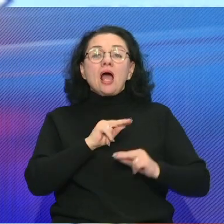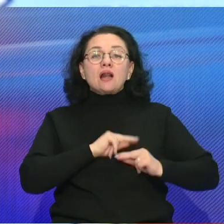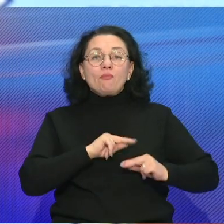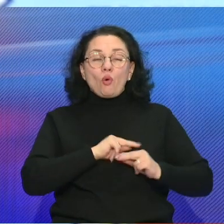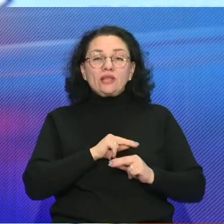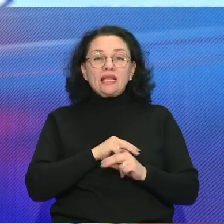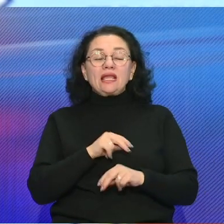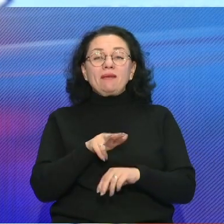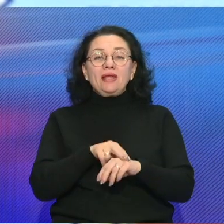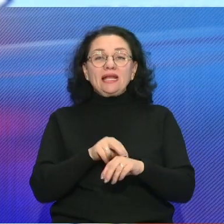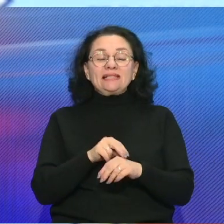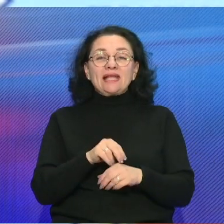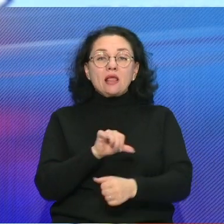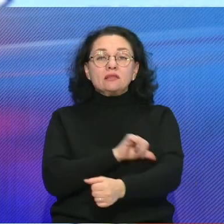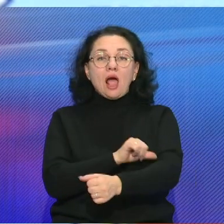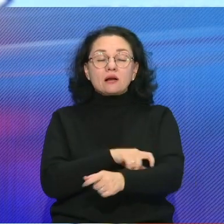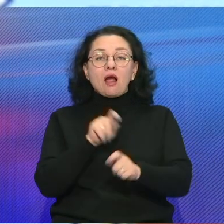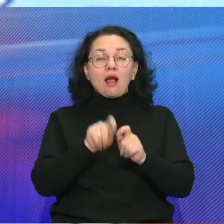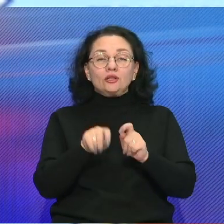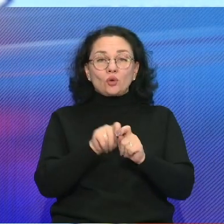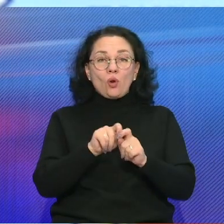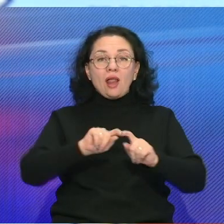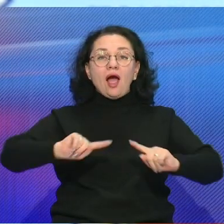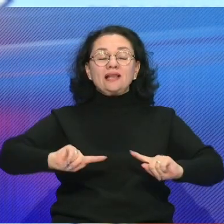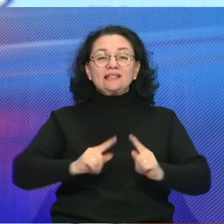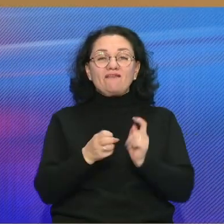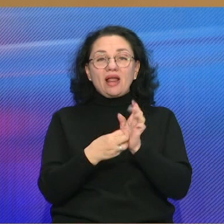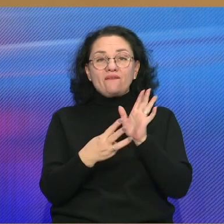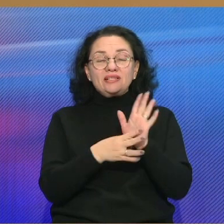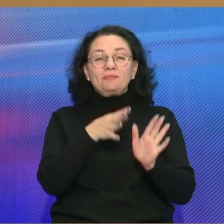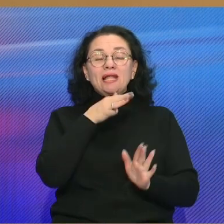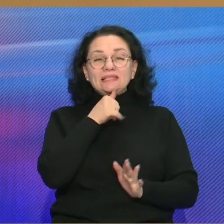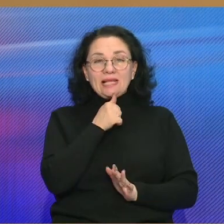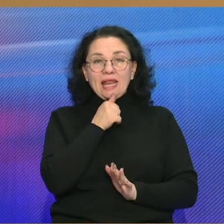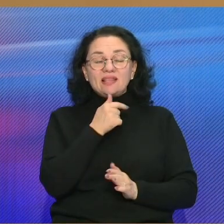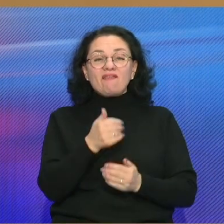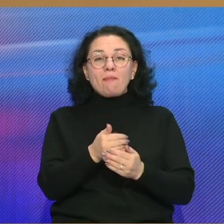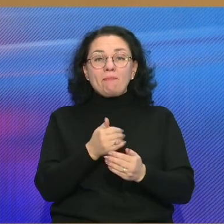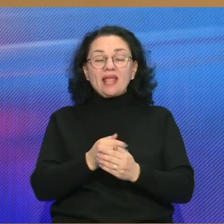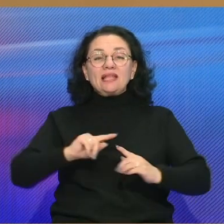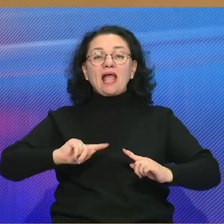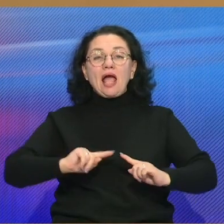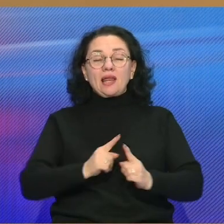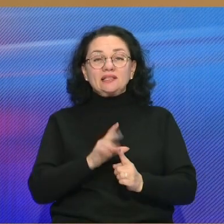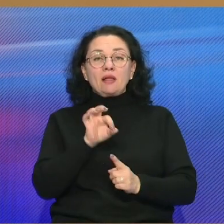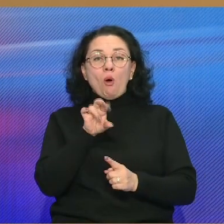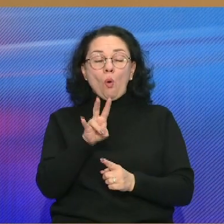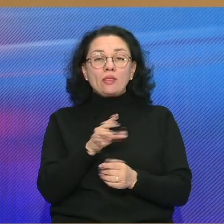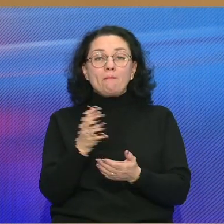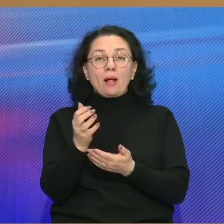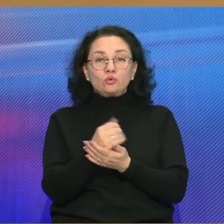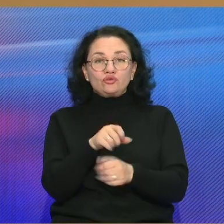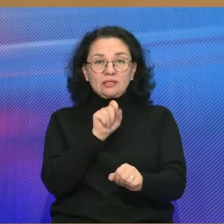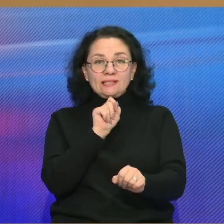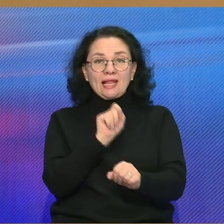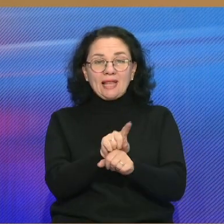Гродзенщини задержали в Витебске 18-летнего жителя Страуца. Перед задержанием он получил от своих кураторов задание разложить